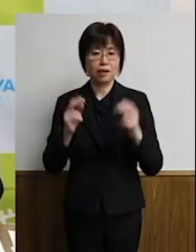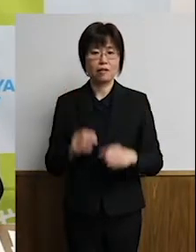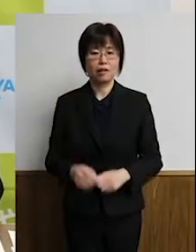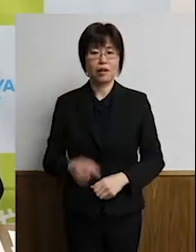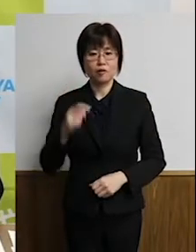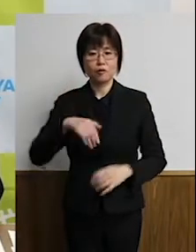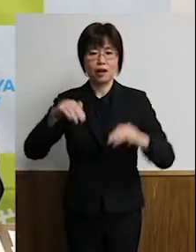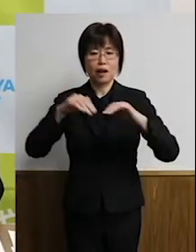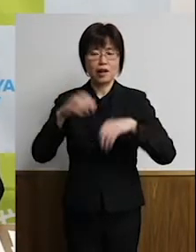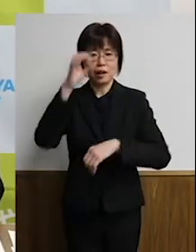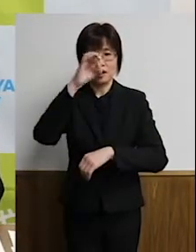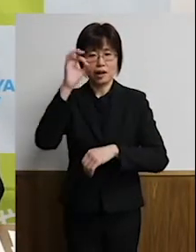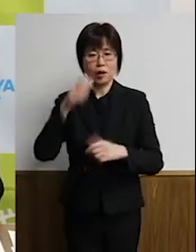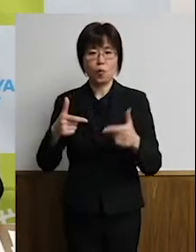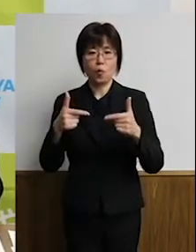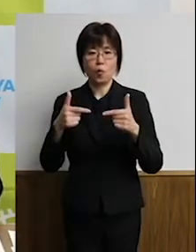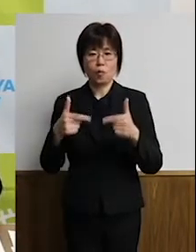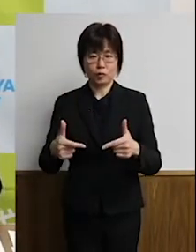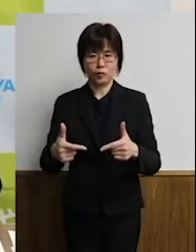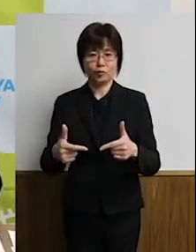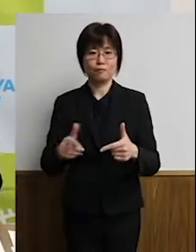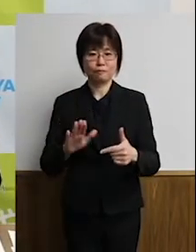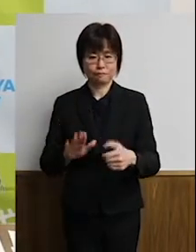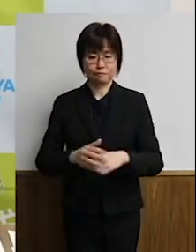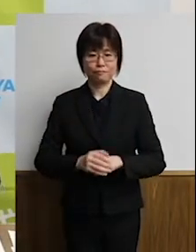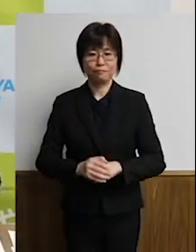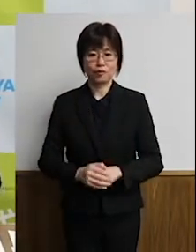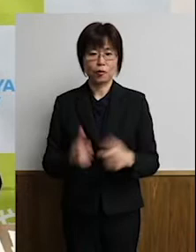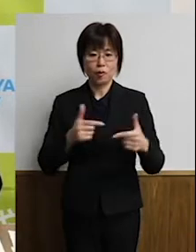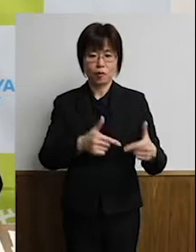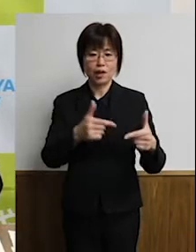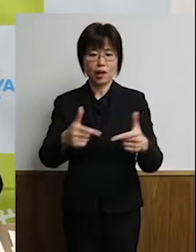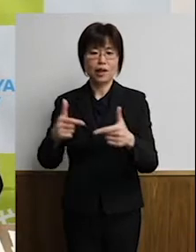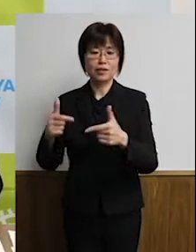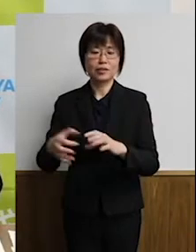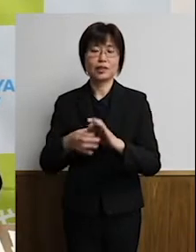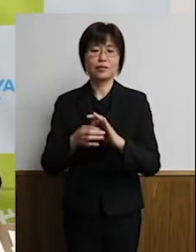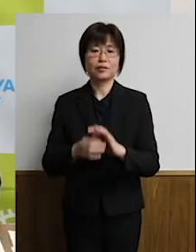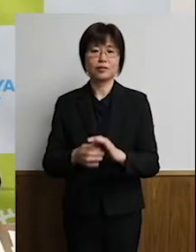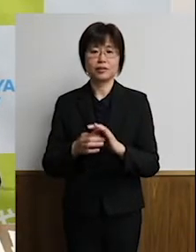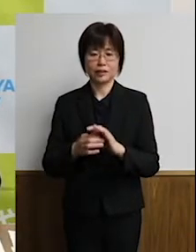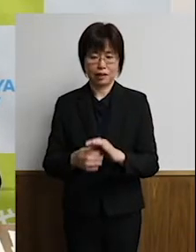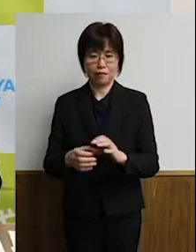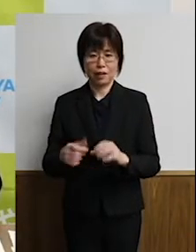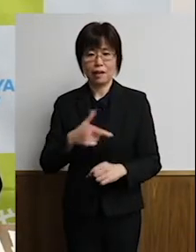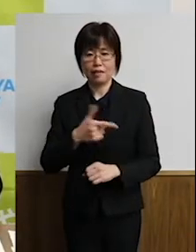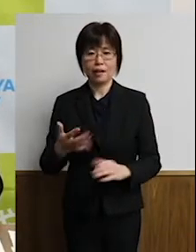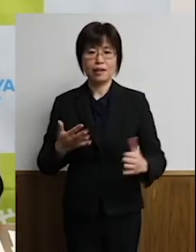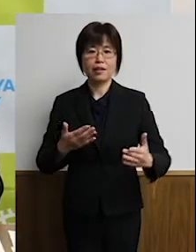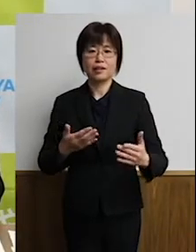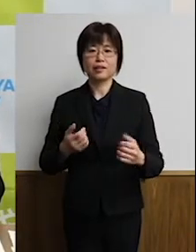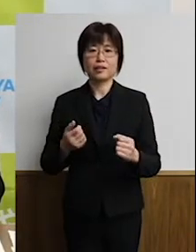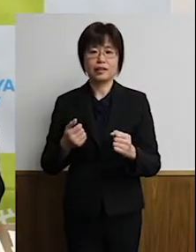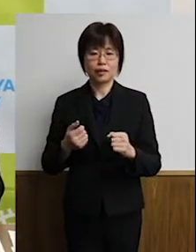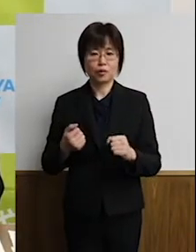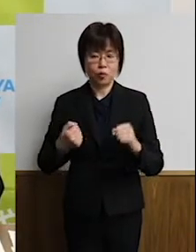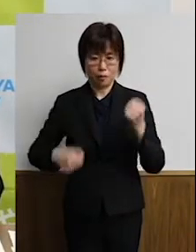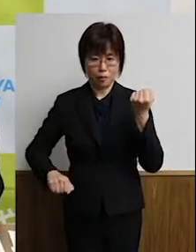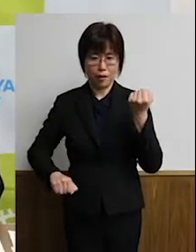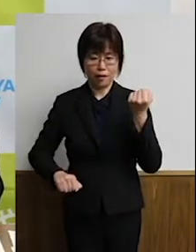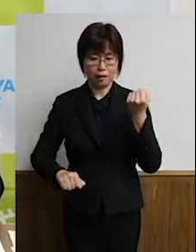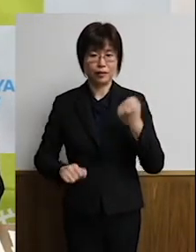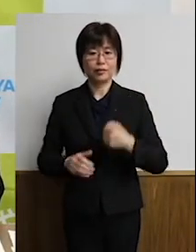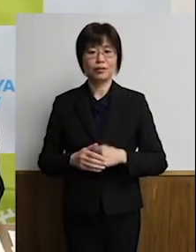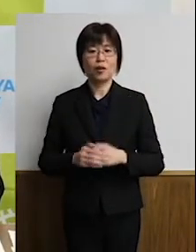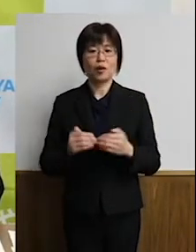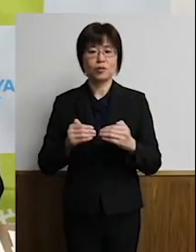観光バス株式会社となります。本循環バスについては、大河ドラマ青天を衝け